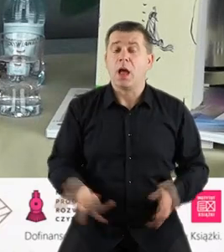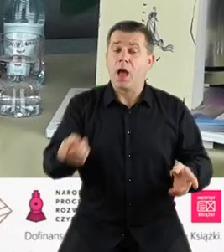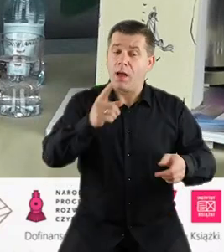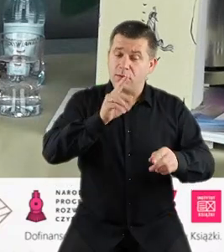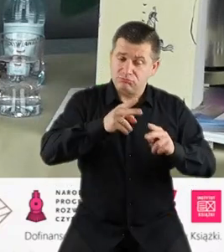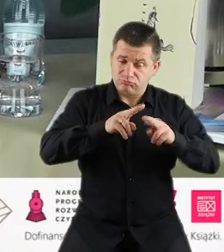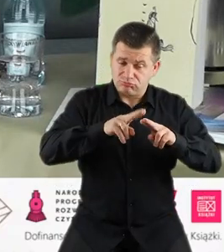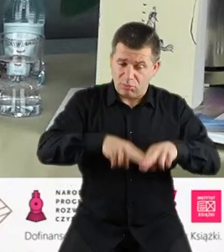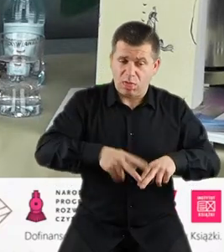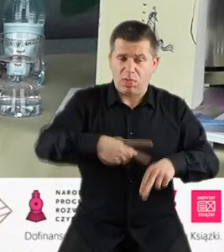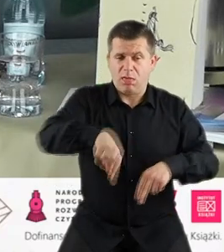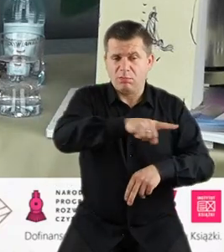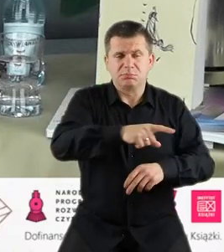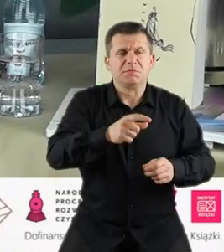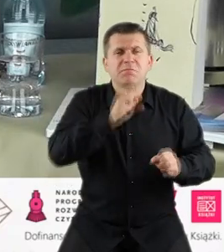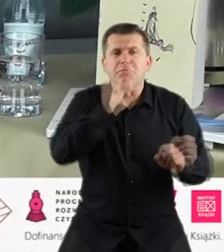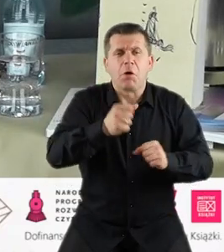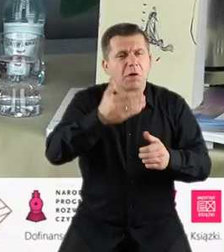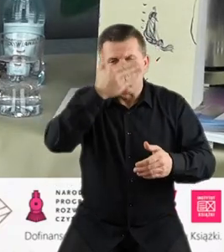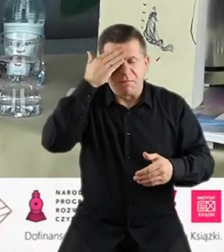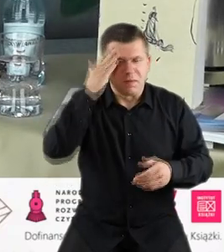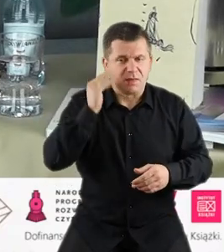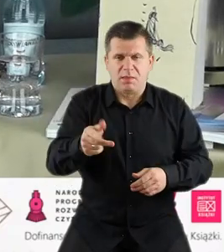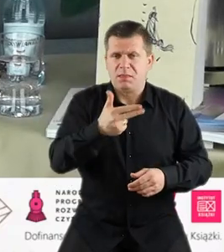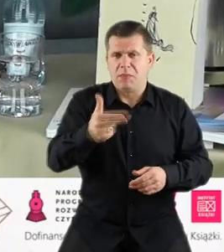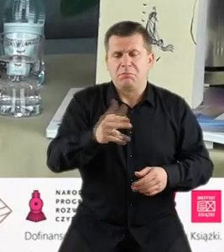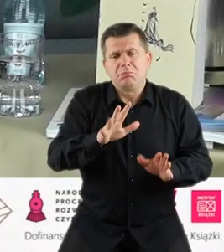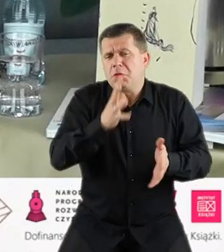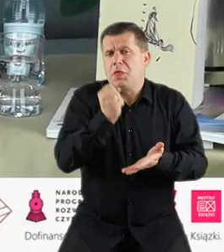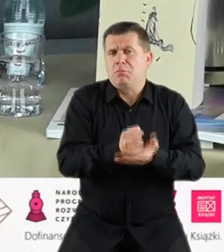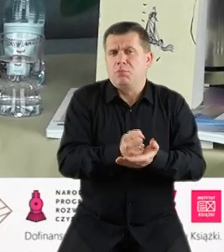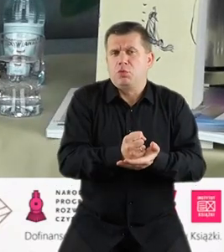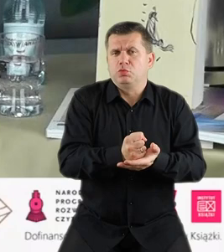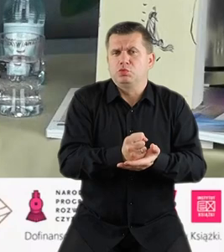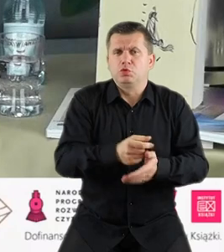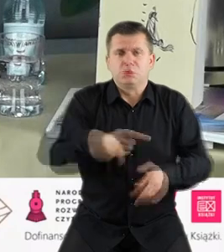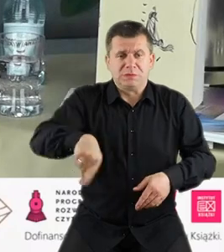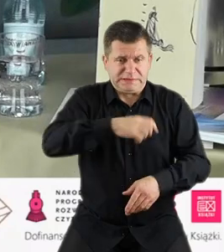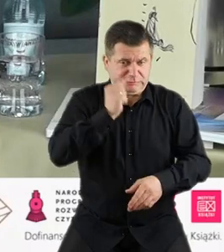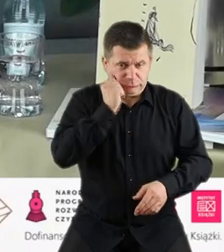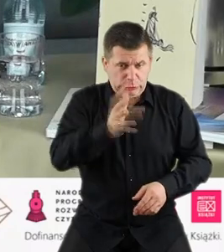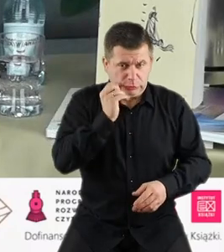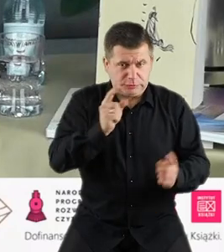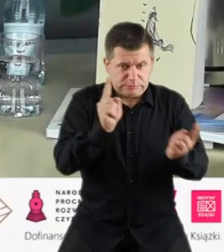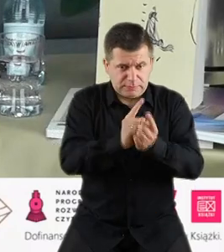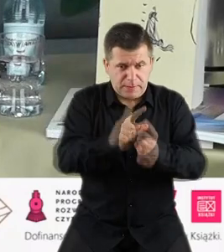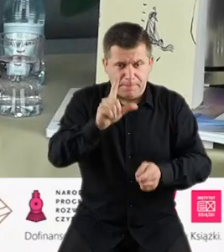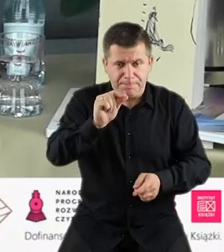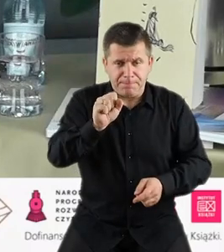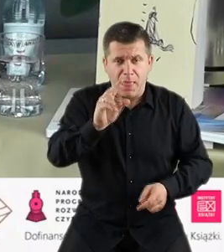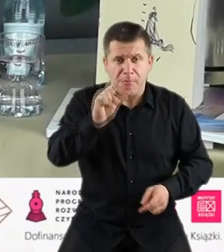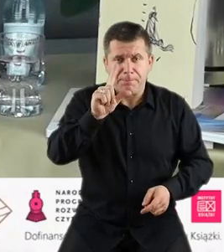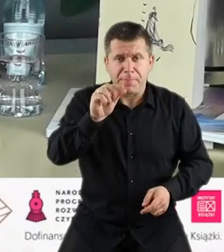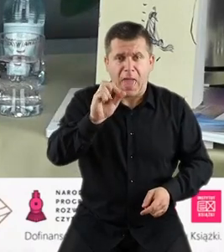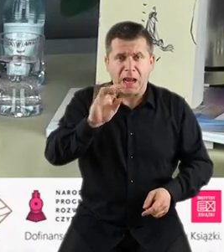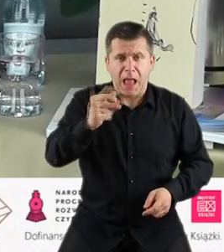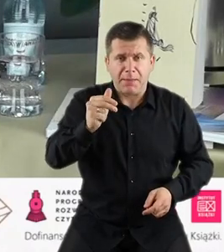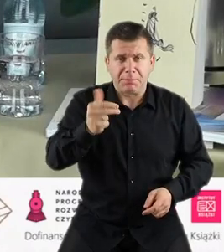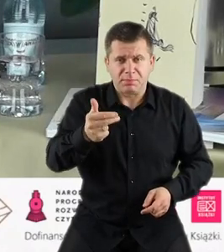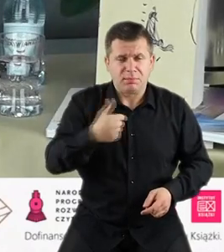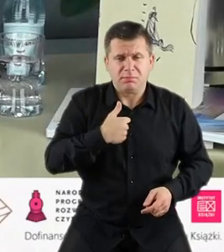Więc, a są tacy, którzy w ogóle nie mają refleksji na ten temat, bo nie muszą, tak? No bo któż z nas ma na co dzień do czynienia z pergaminem? Ja